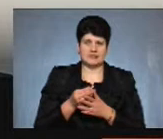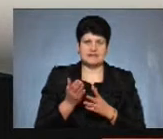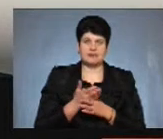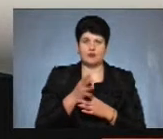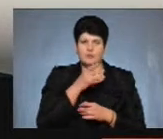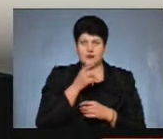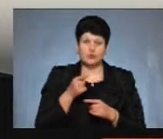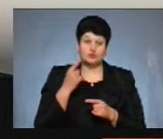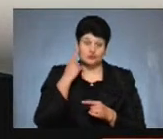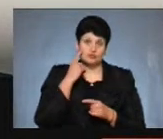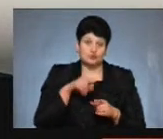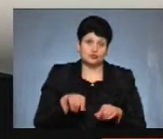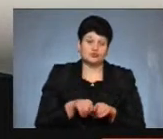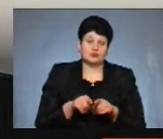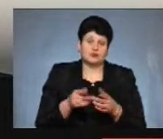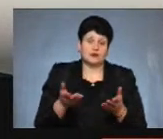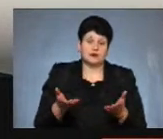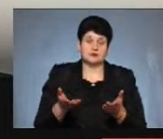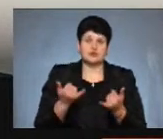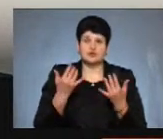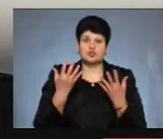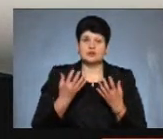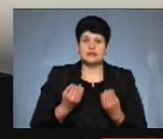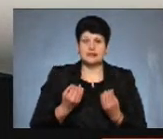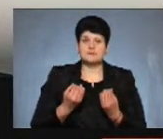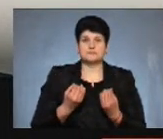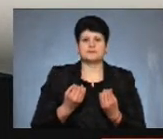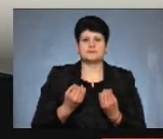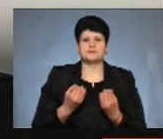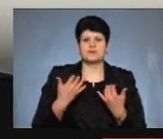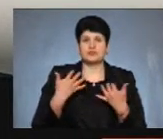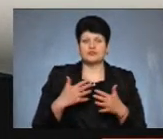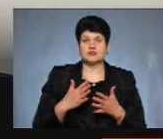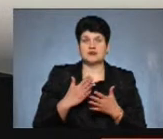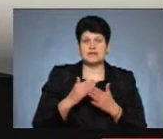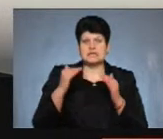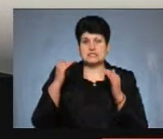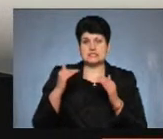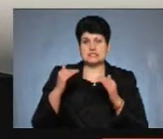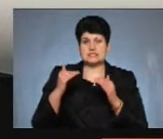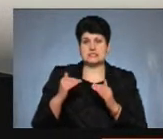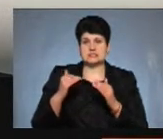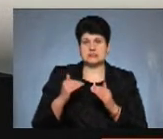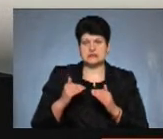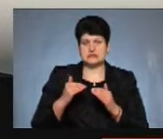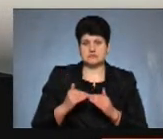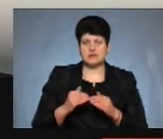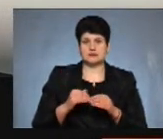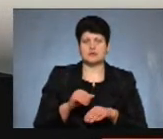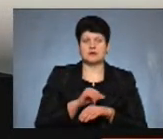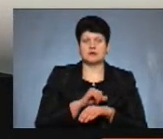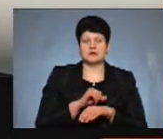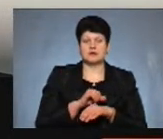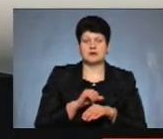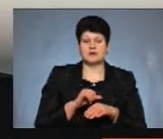Думаю, що так, тому що на сьогоднішній день, сьогодні вже йде спад транспортних оформлень київських